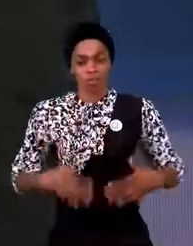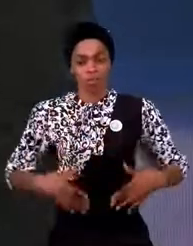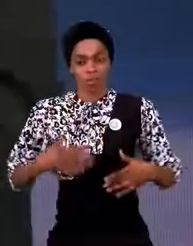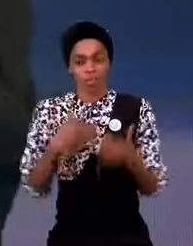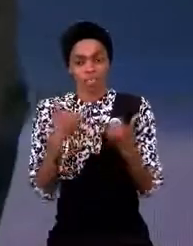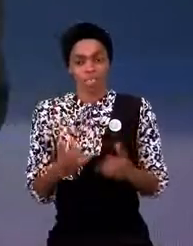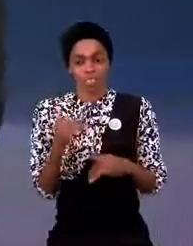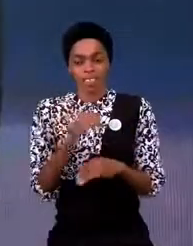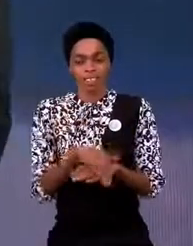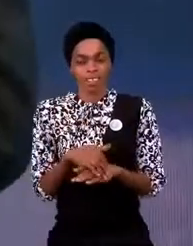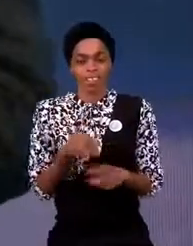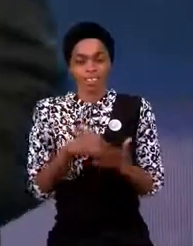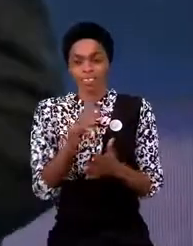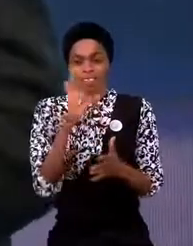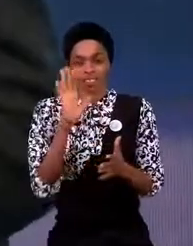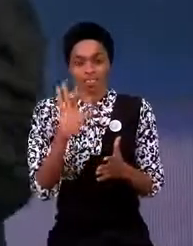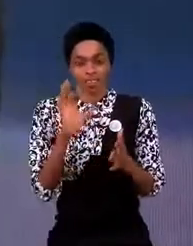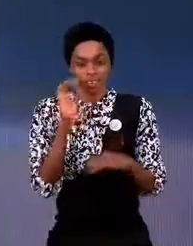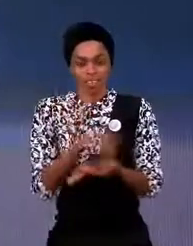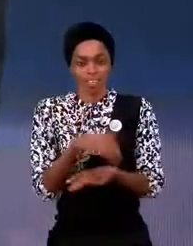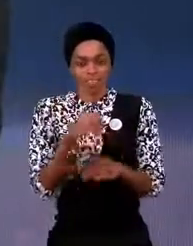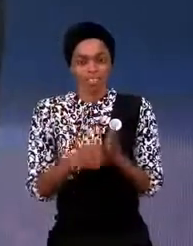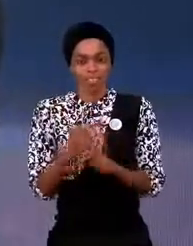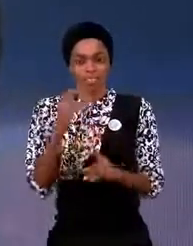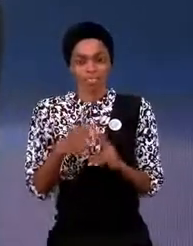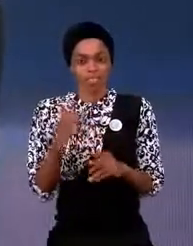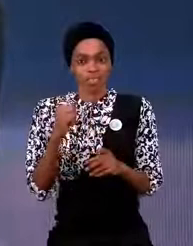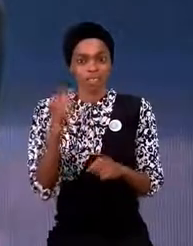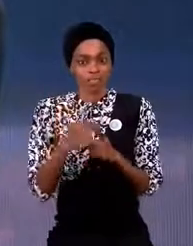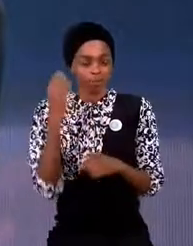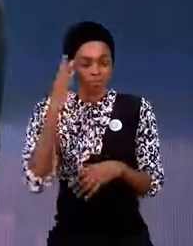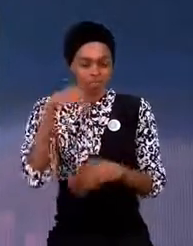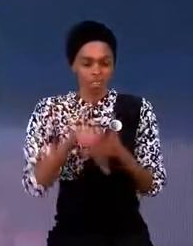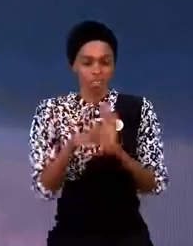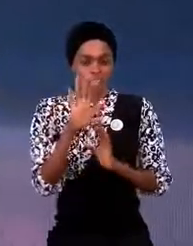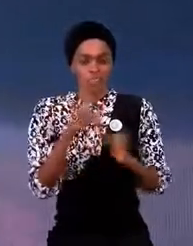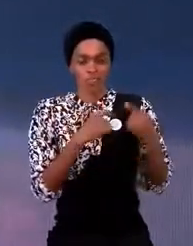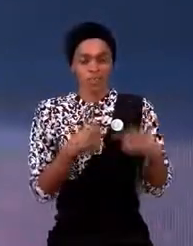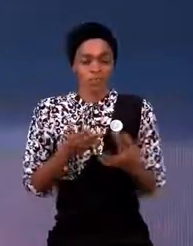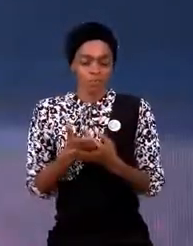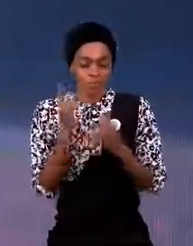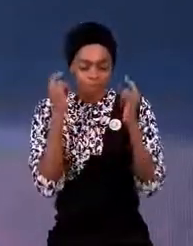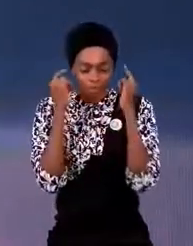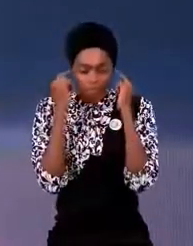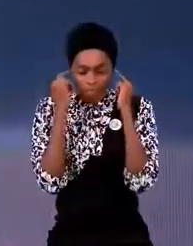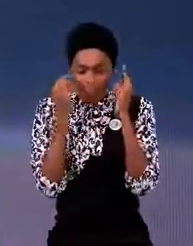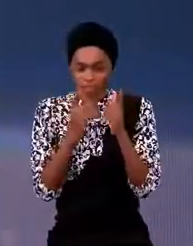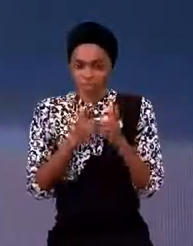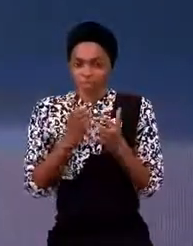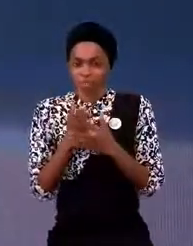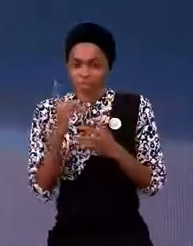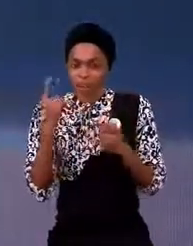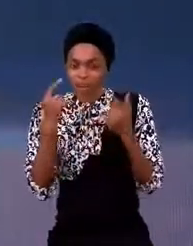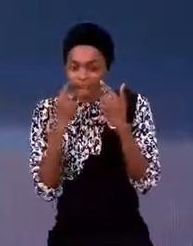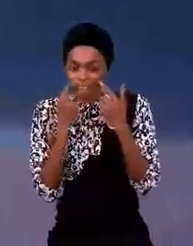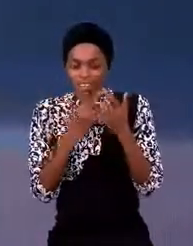dans ton cœur, par tes oreilles, et ensuite, de ton cœur là-bas, toutes les parties de ta vie, ton esprit, ton